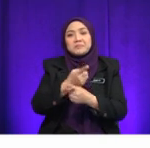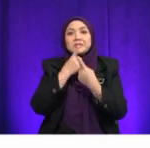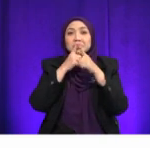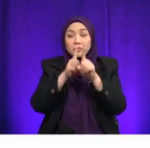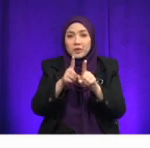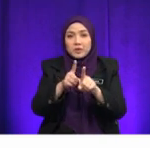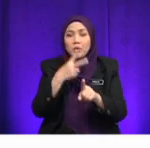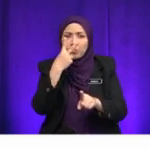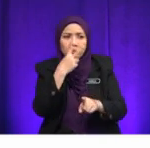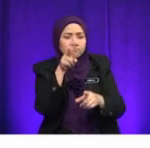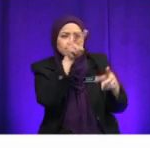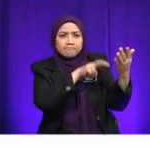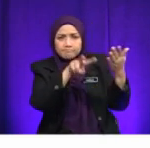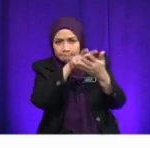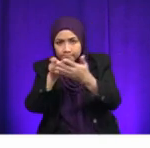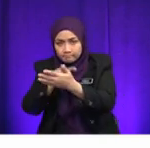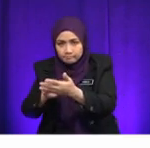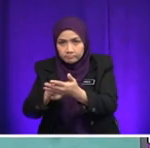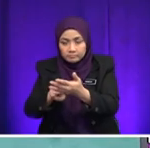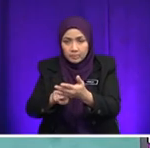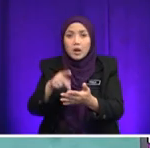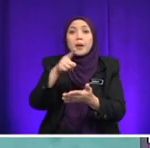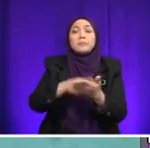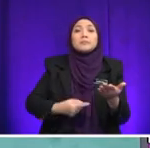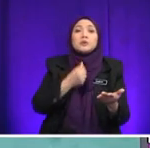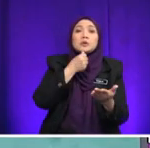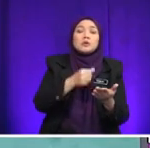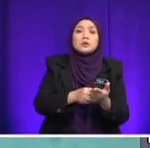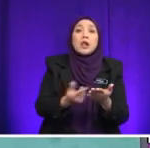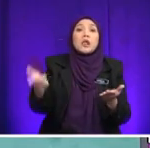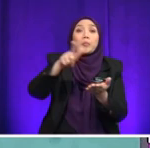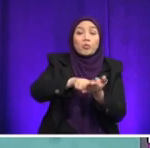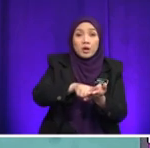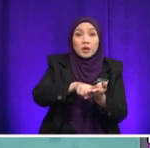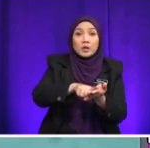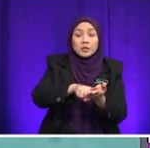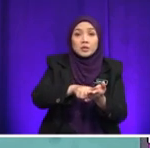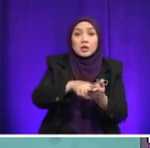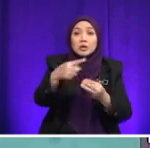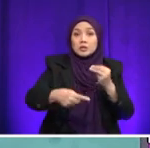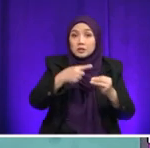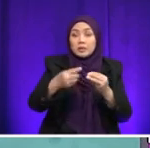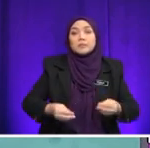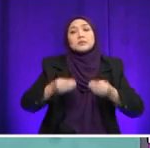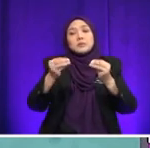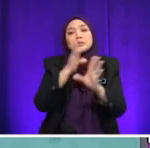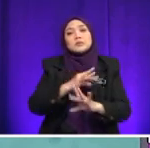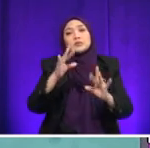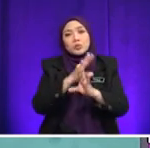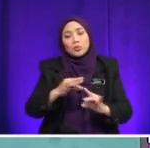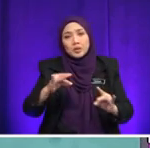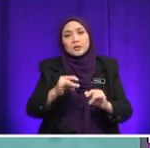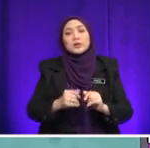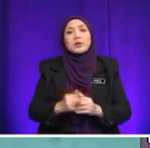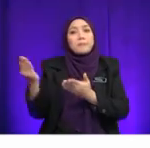coba laporan yang diserahkan itu ialah di laporan berkaitan dengan tinjauan terhadap itu kemudian ini dibawa